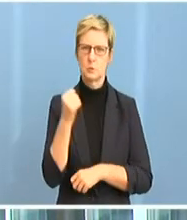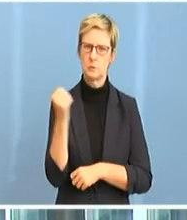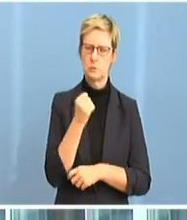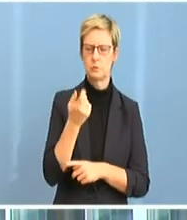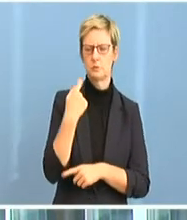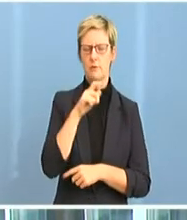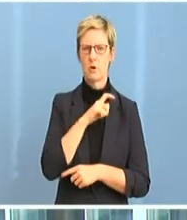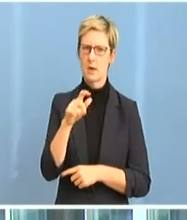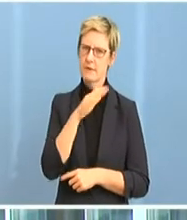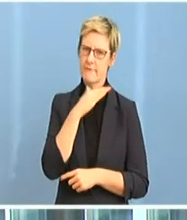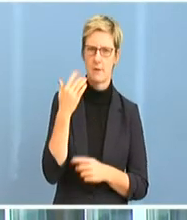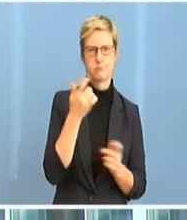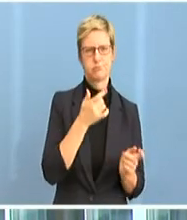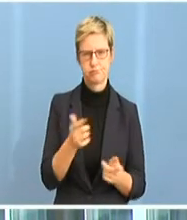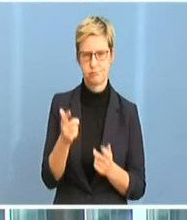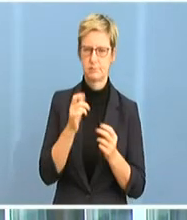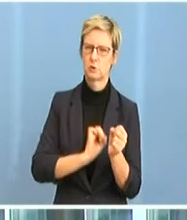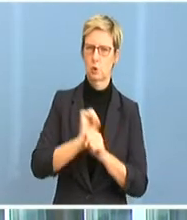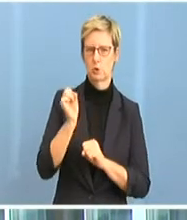Wie besorgt sind Sie über die Situation?